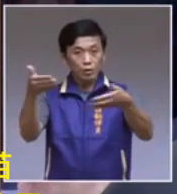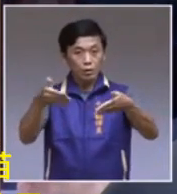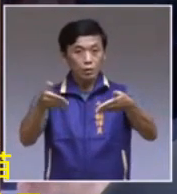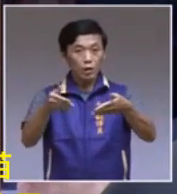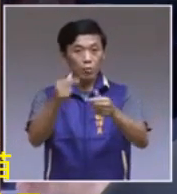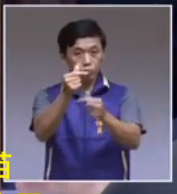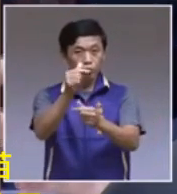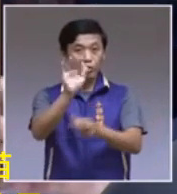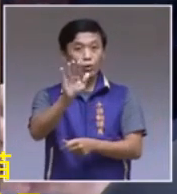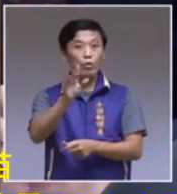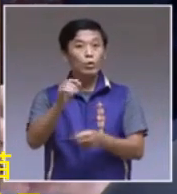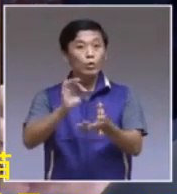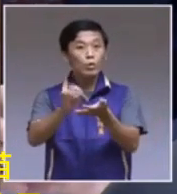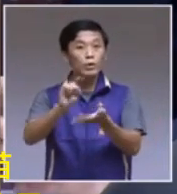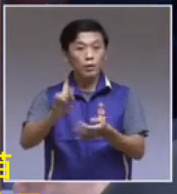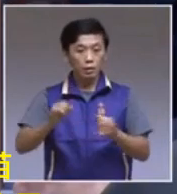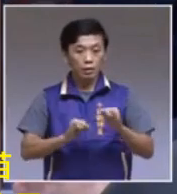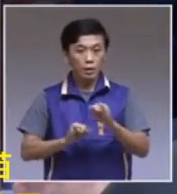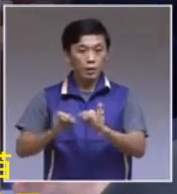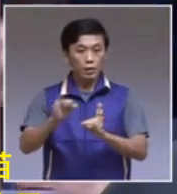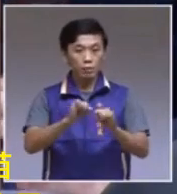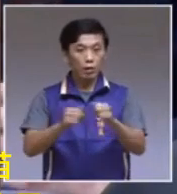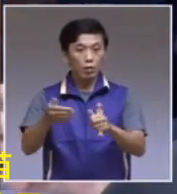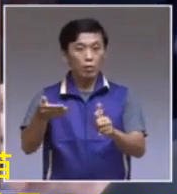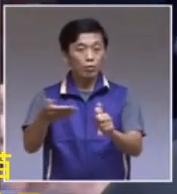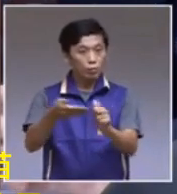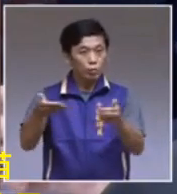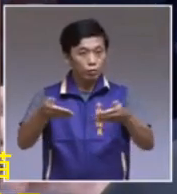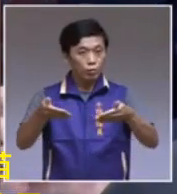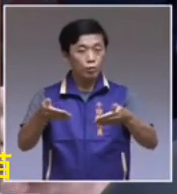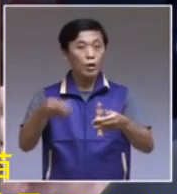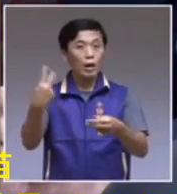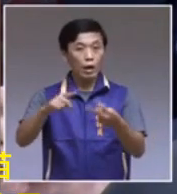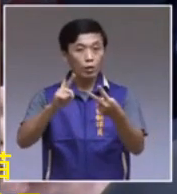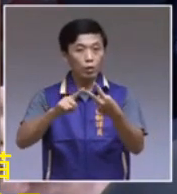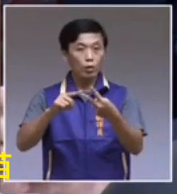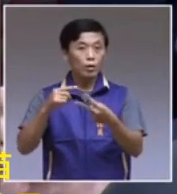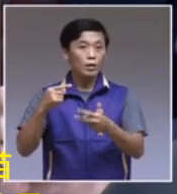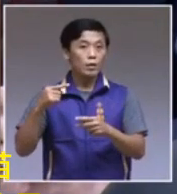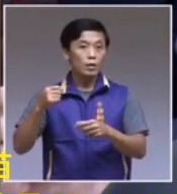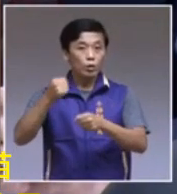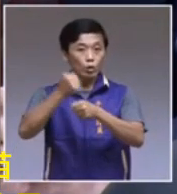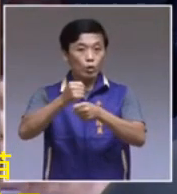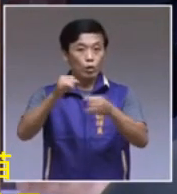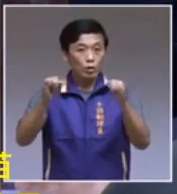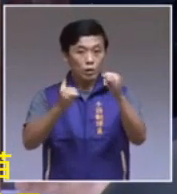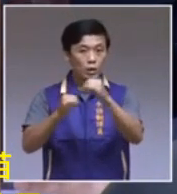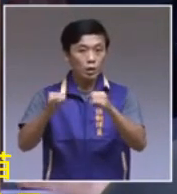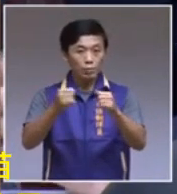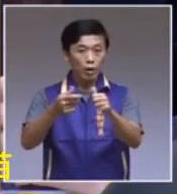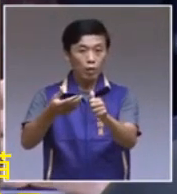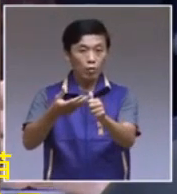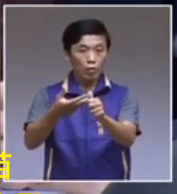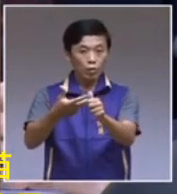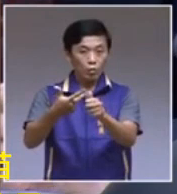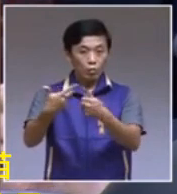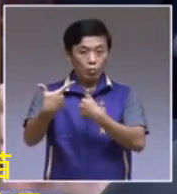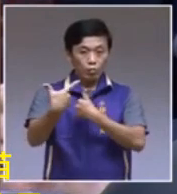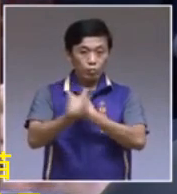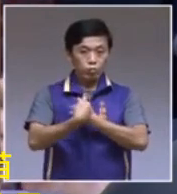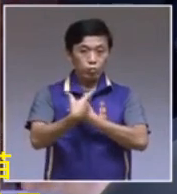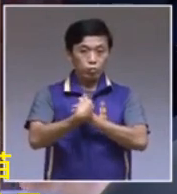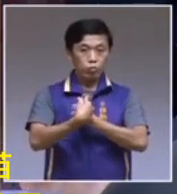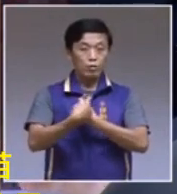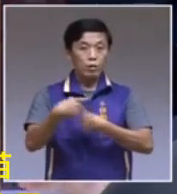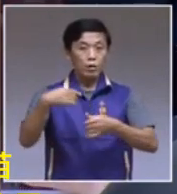是使用细胞治疗或者是类似干细胞移植的，那里面有一个治疗的技